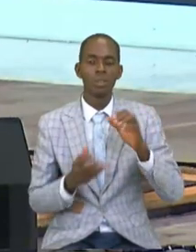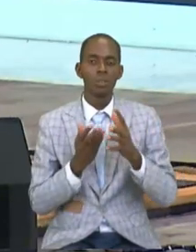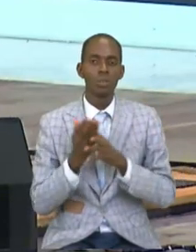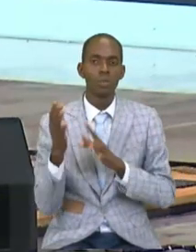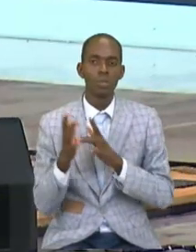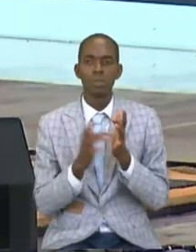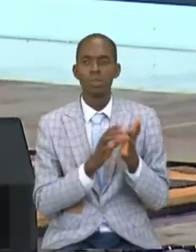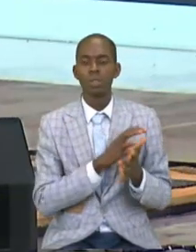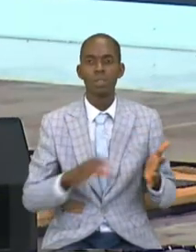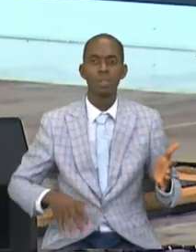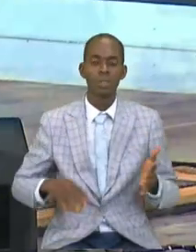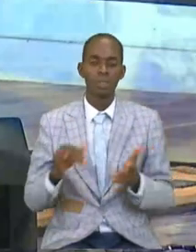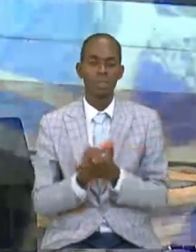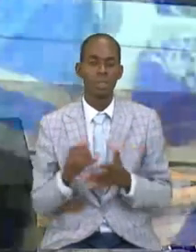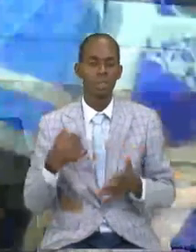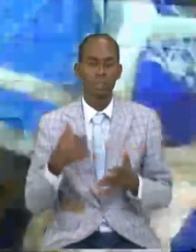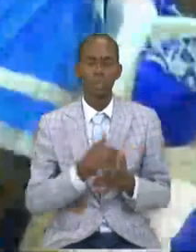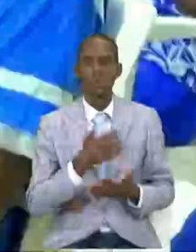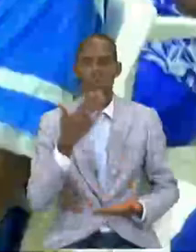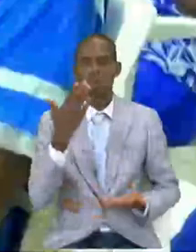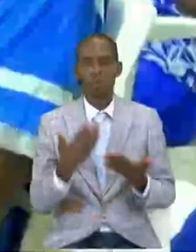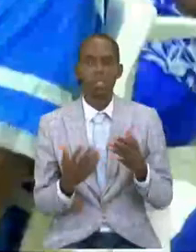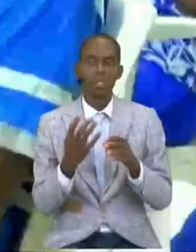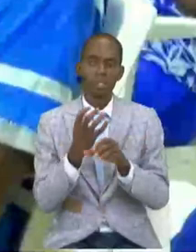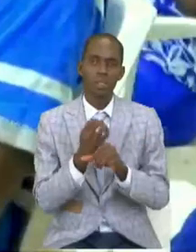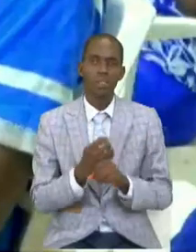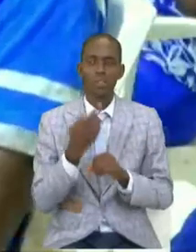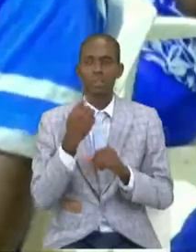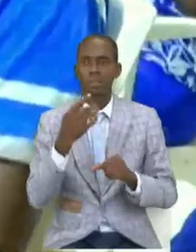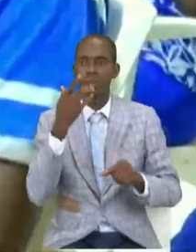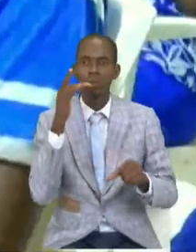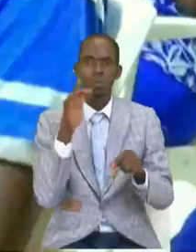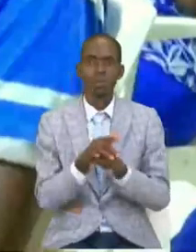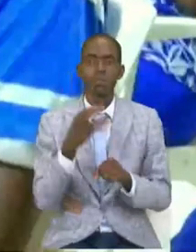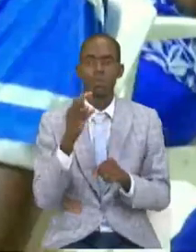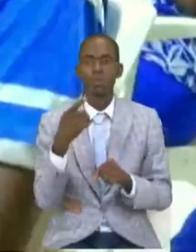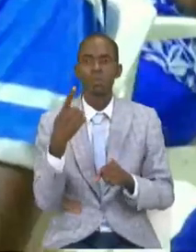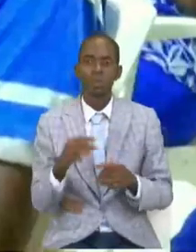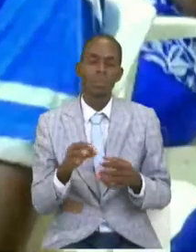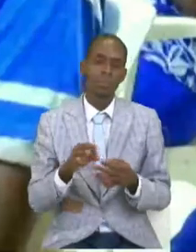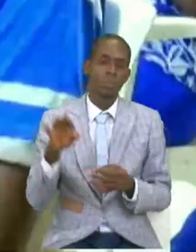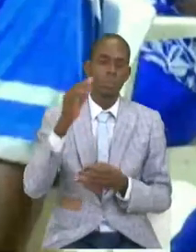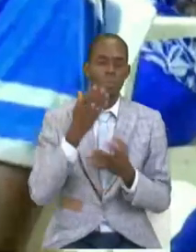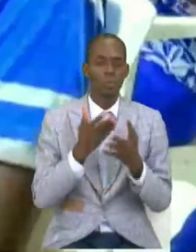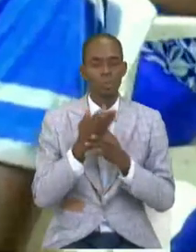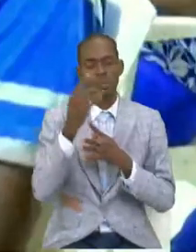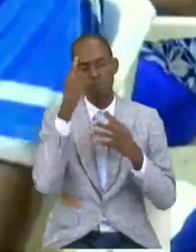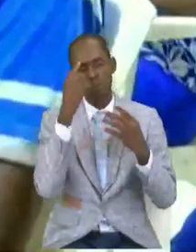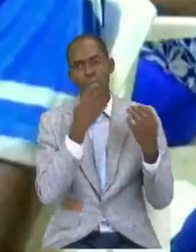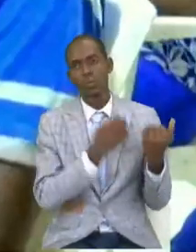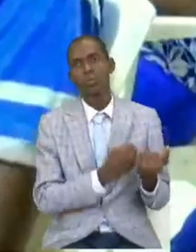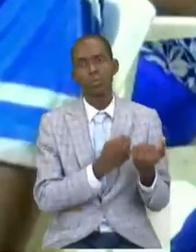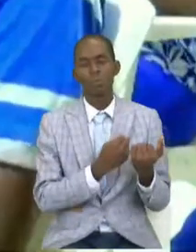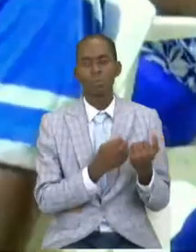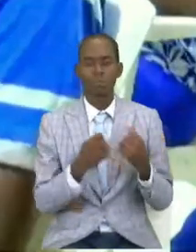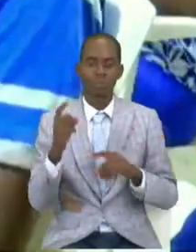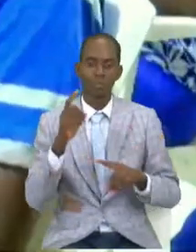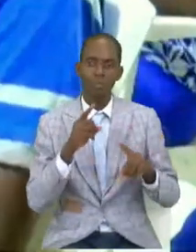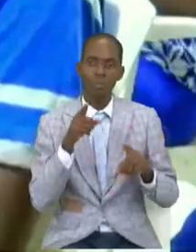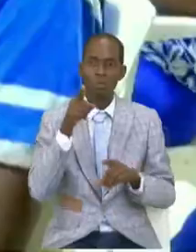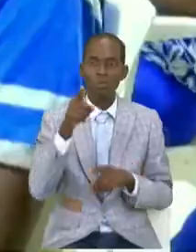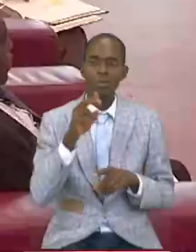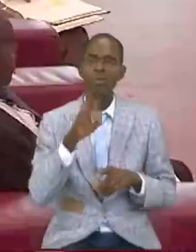Jésus-Christ, et que nous ressuscions par la foi l'Esprit qui avait été promis.